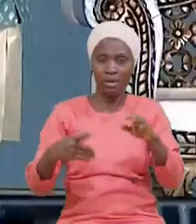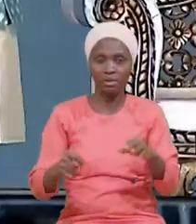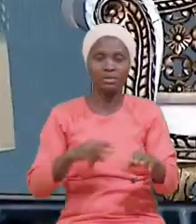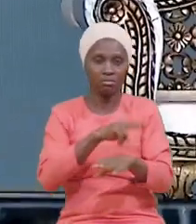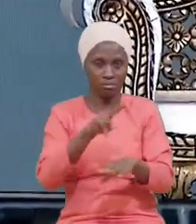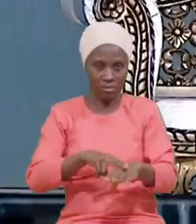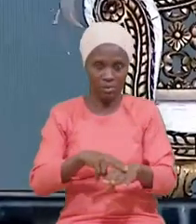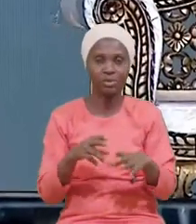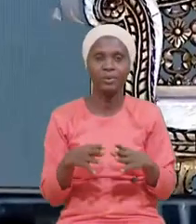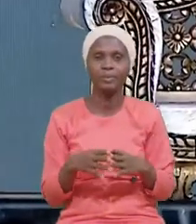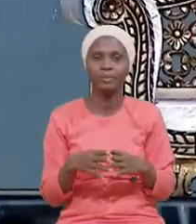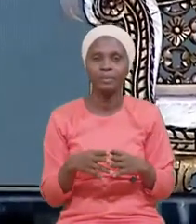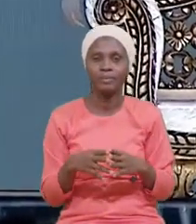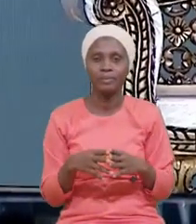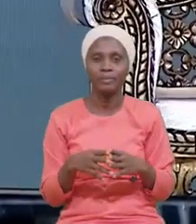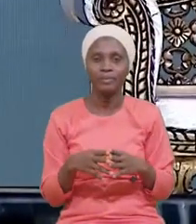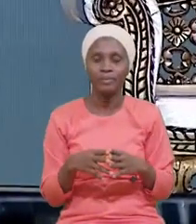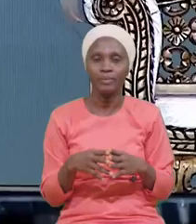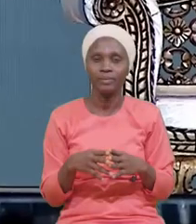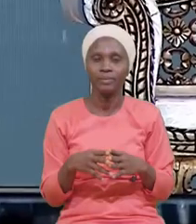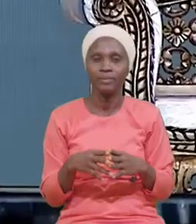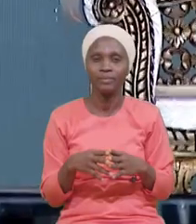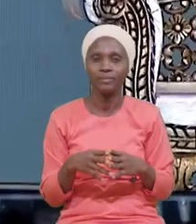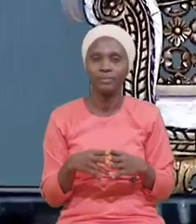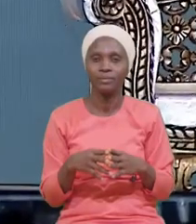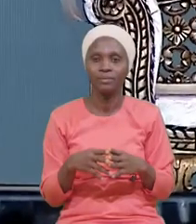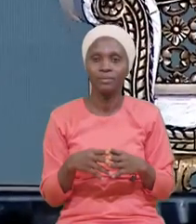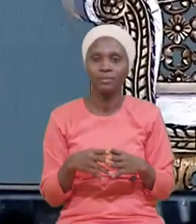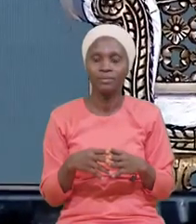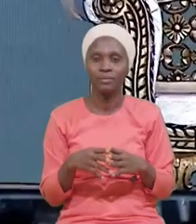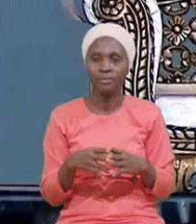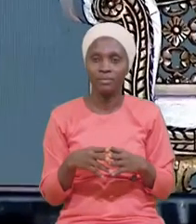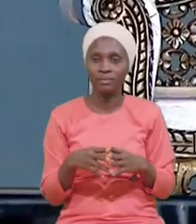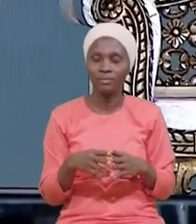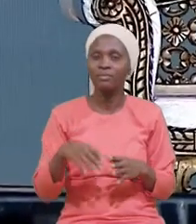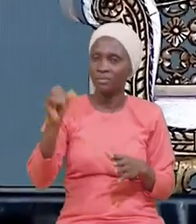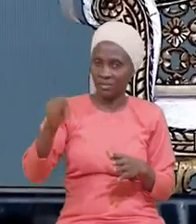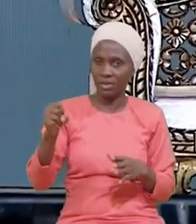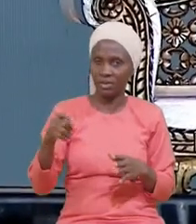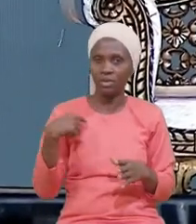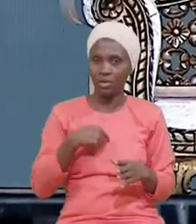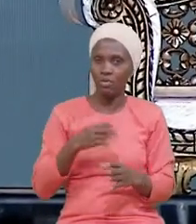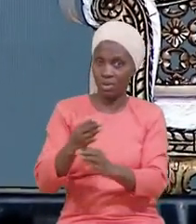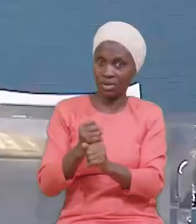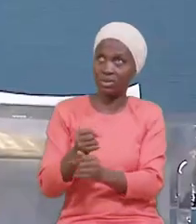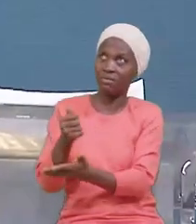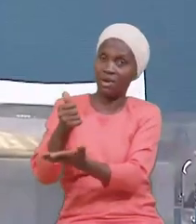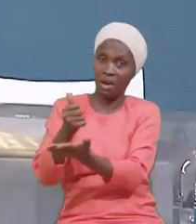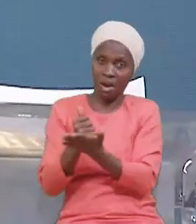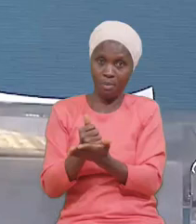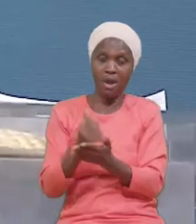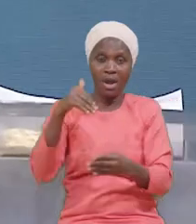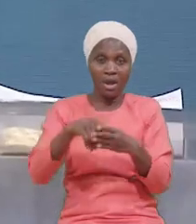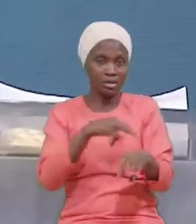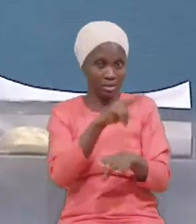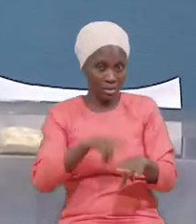prakrutika atheetamainavi kuda prakruti sambandhamaina vaatikante adhikamainavai unnai. Yes, we receive help in the natural.